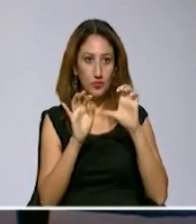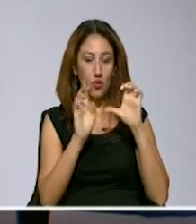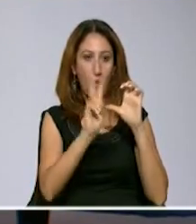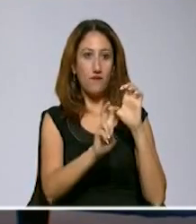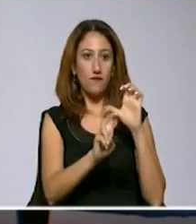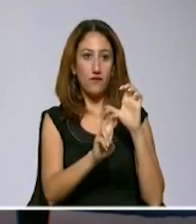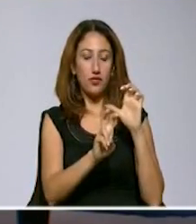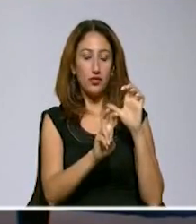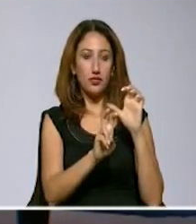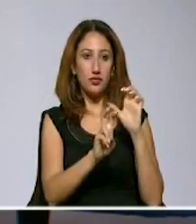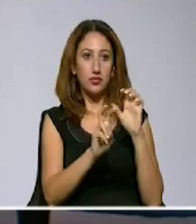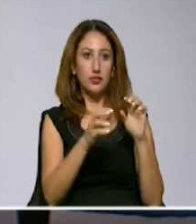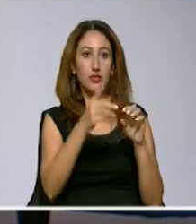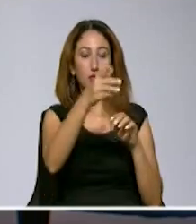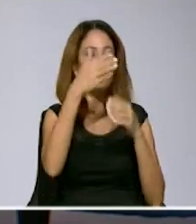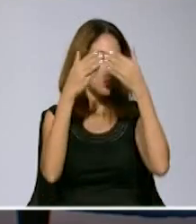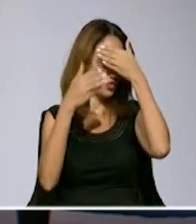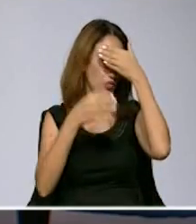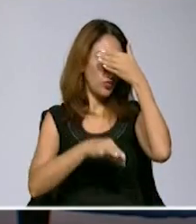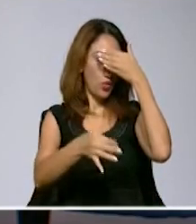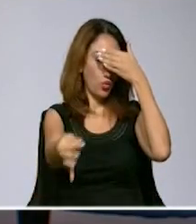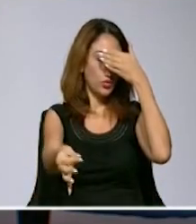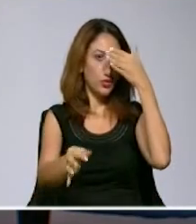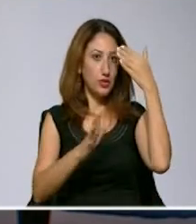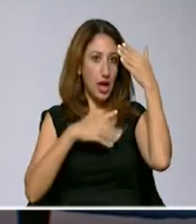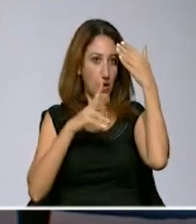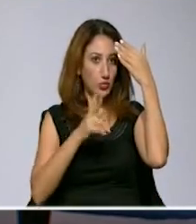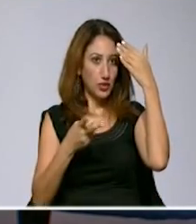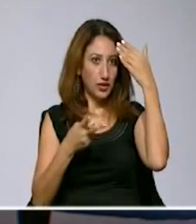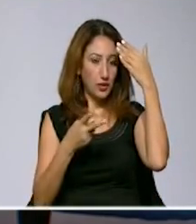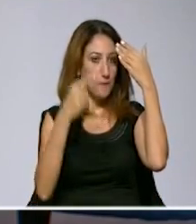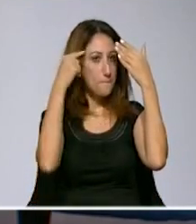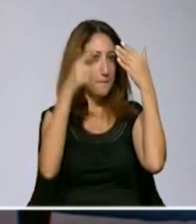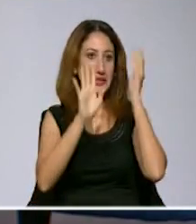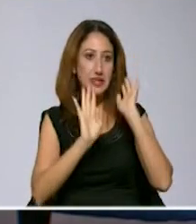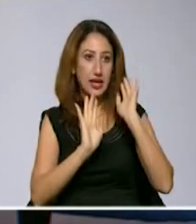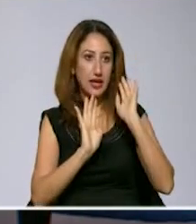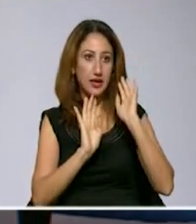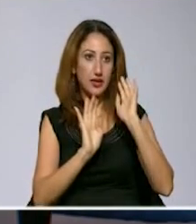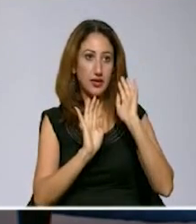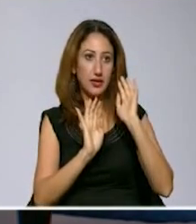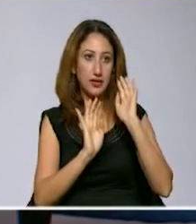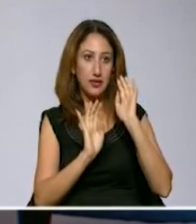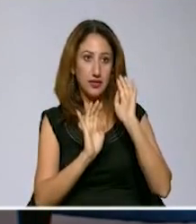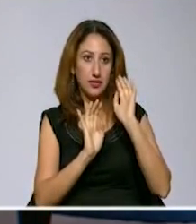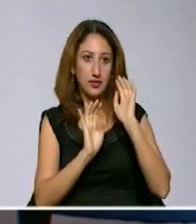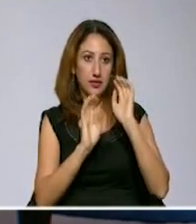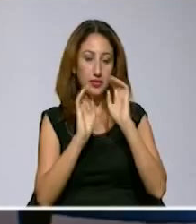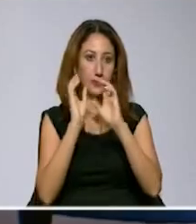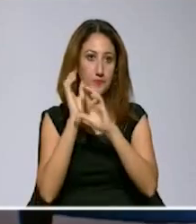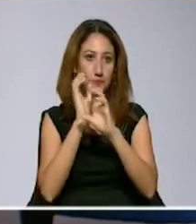ستوب. اوكي خديه من غير ما اشوف ولا عايزه كارت غيره؟ اللي انت عايزه. اللي انت عايزاه. لا تمام اتفضل. وريه الكاميرا من غير ما انا